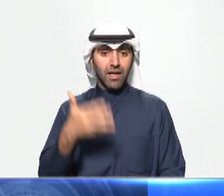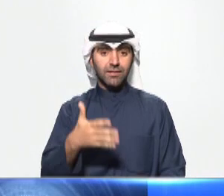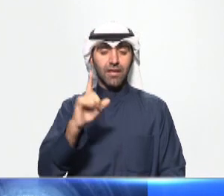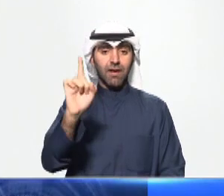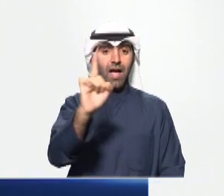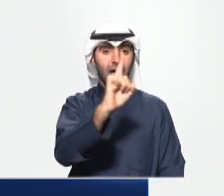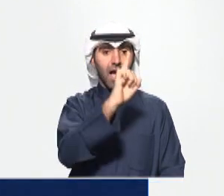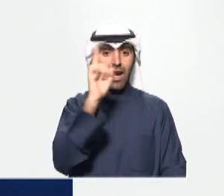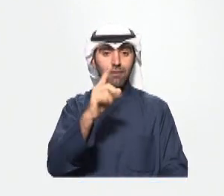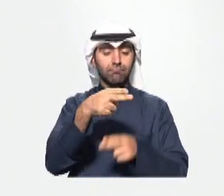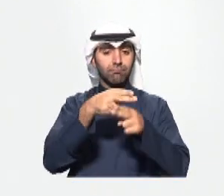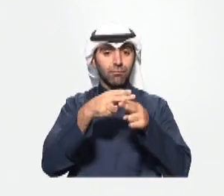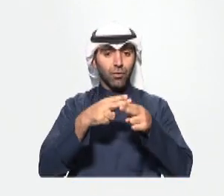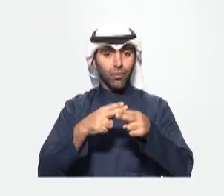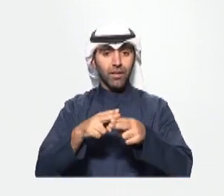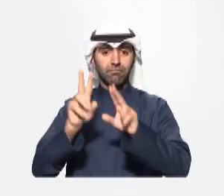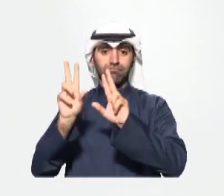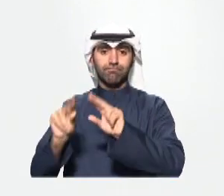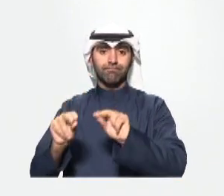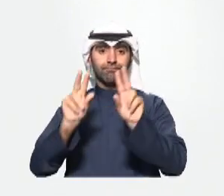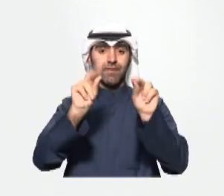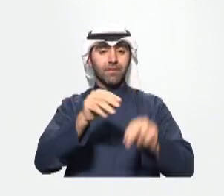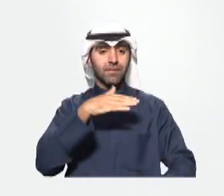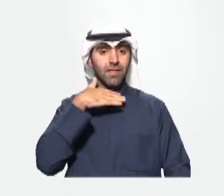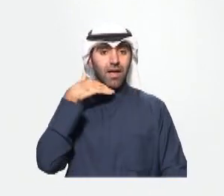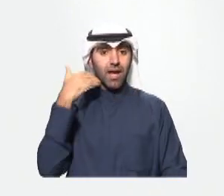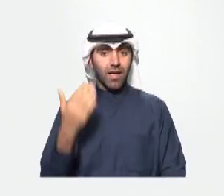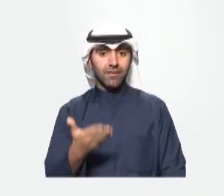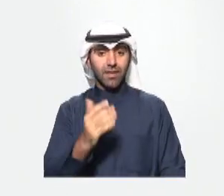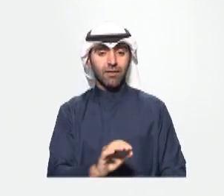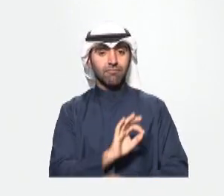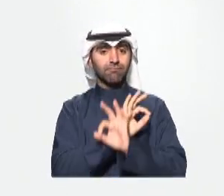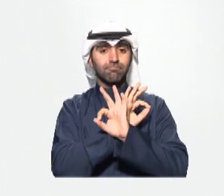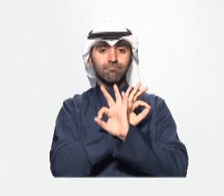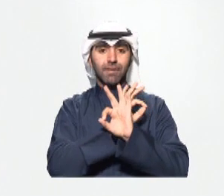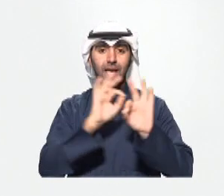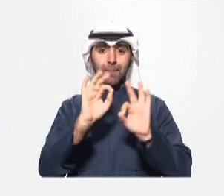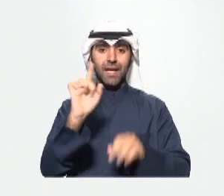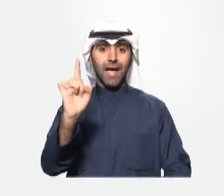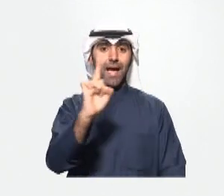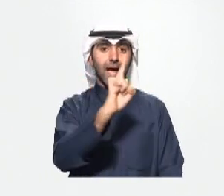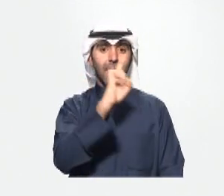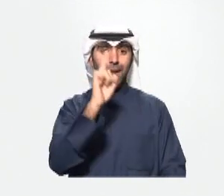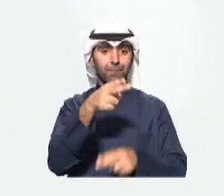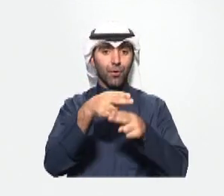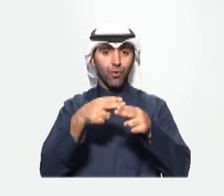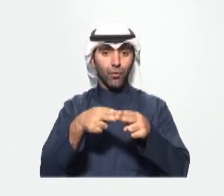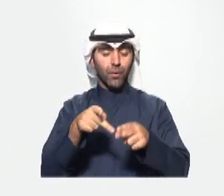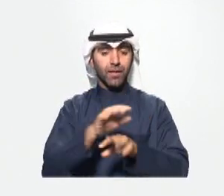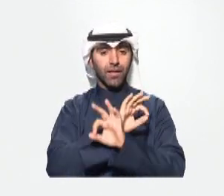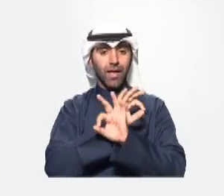كثيرة على جوانب متعددة من نواحي الحياة على المستوى العالمي وليس فقط المحلي أو